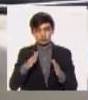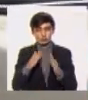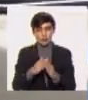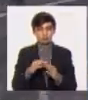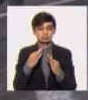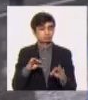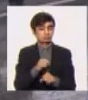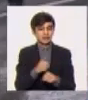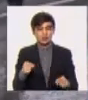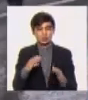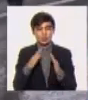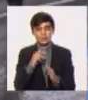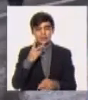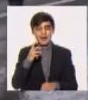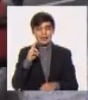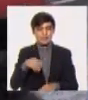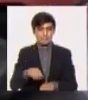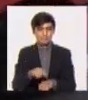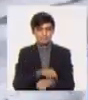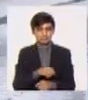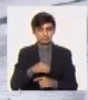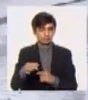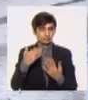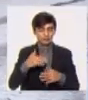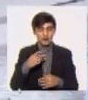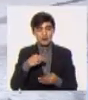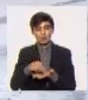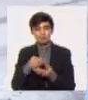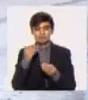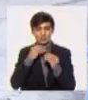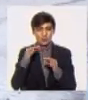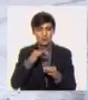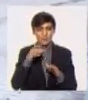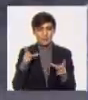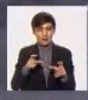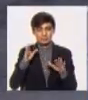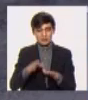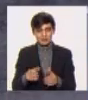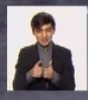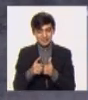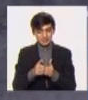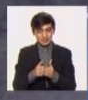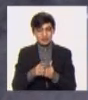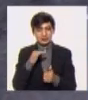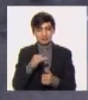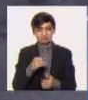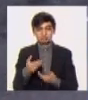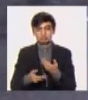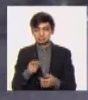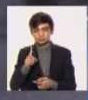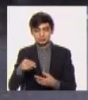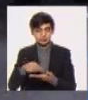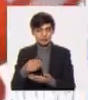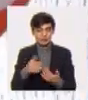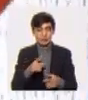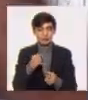чем на 2 километра без особой необходимости. То есть покупать продукты горожане должны в магазинах так называемой шаговой доступности,